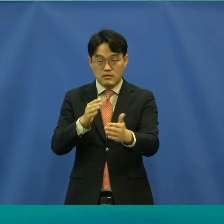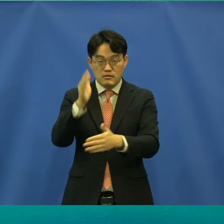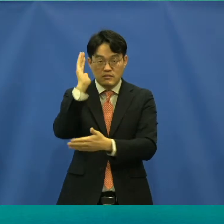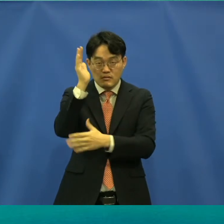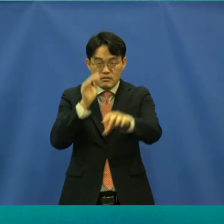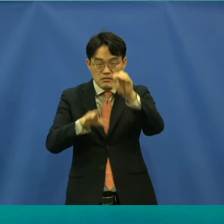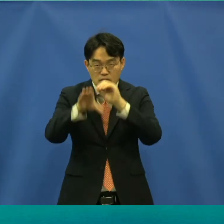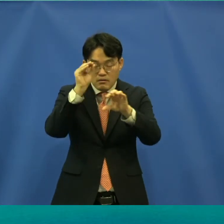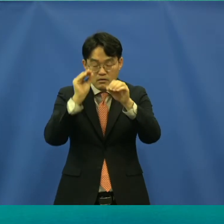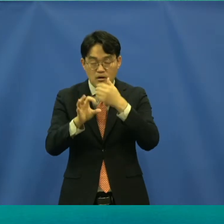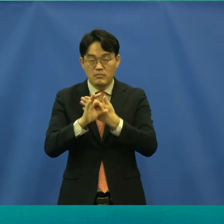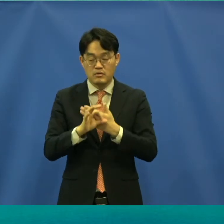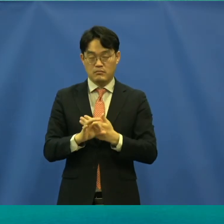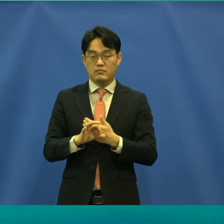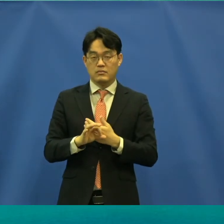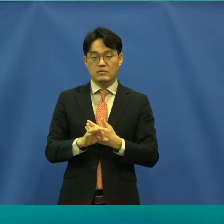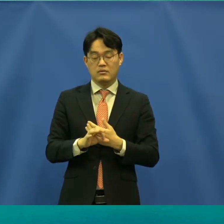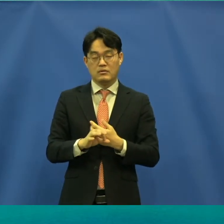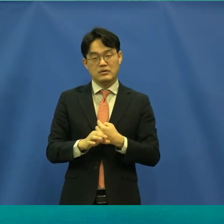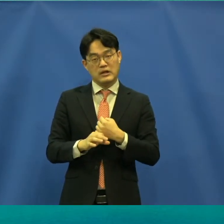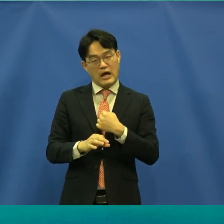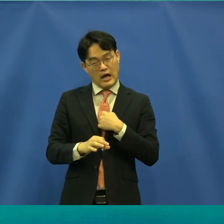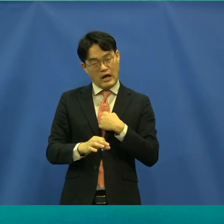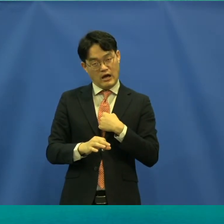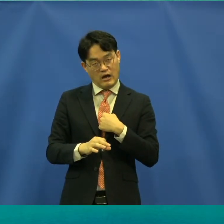왜 내 얘기를 저렇게 하지?